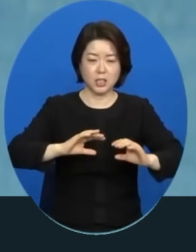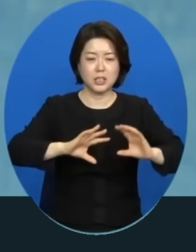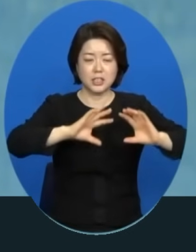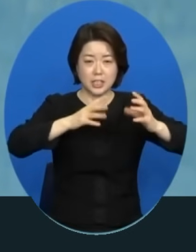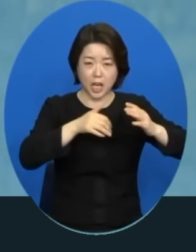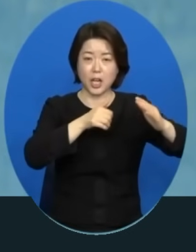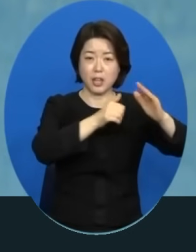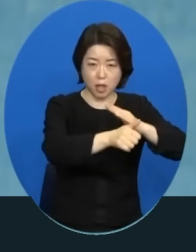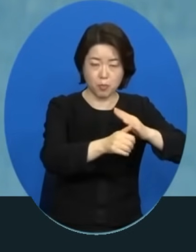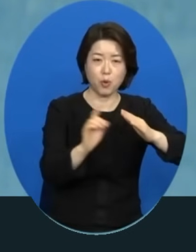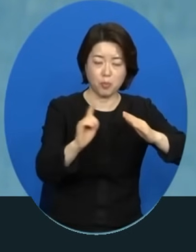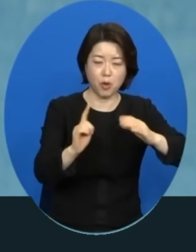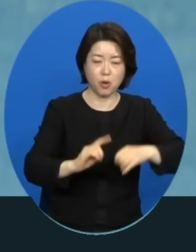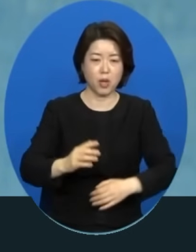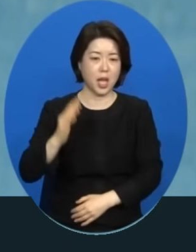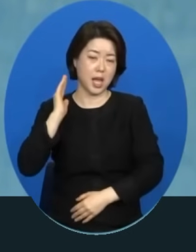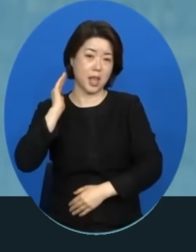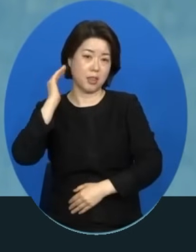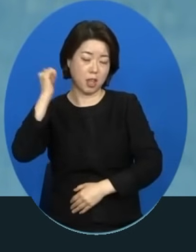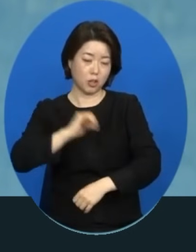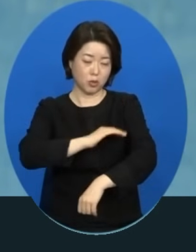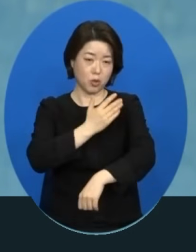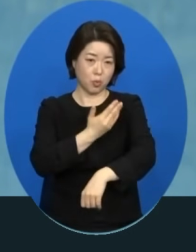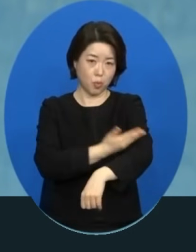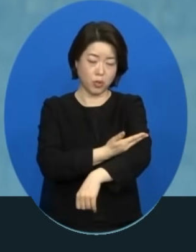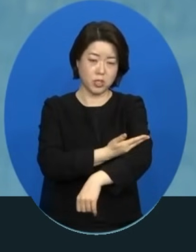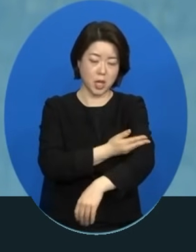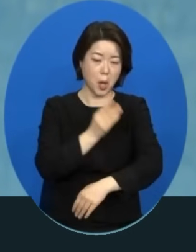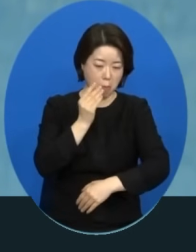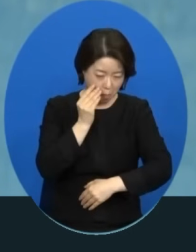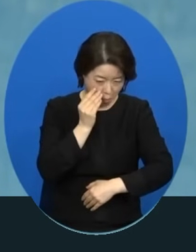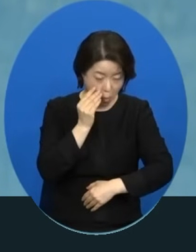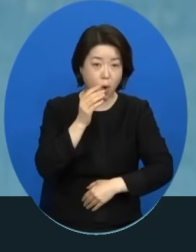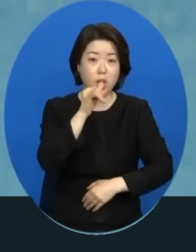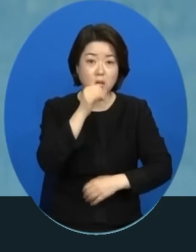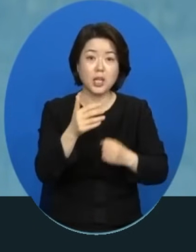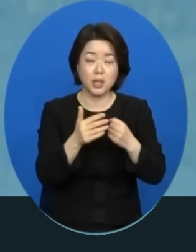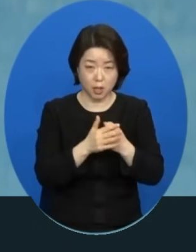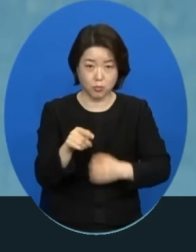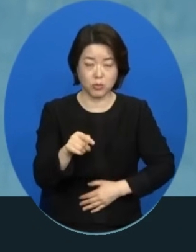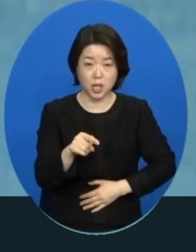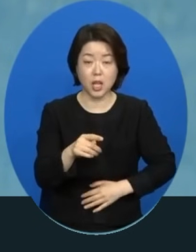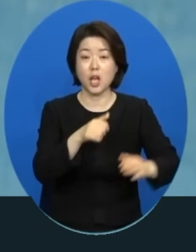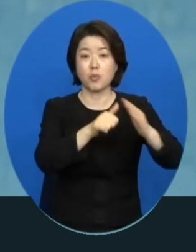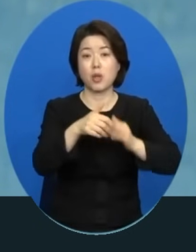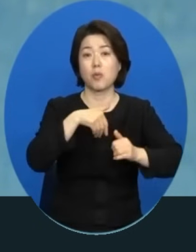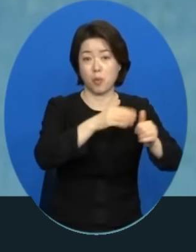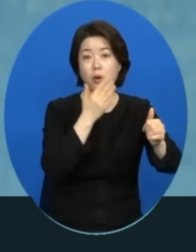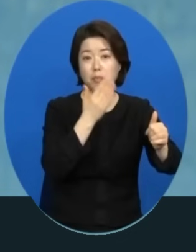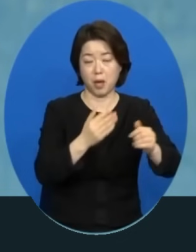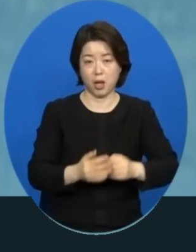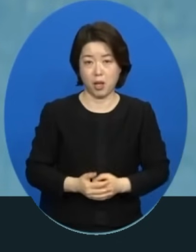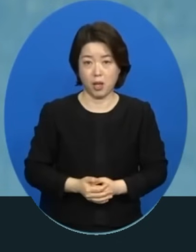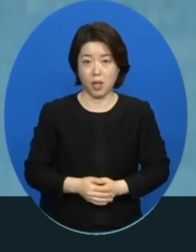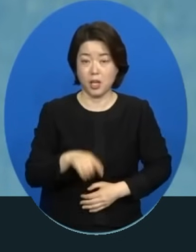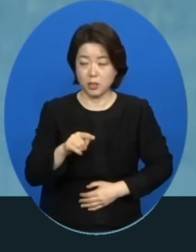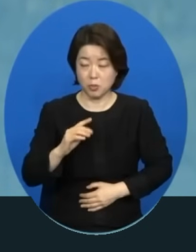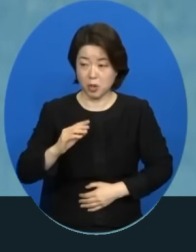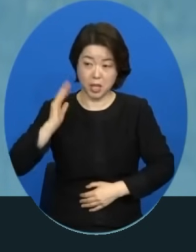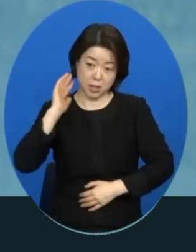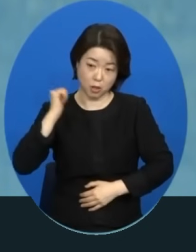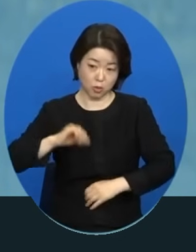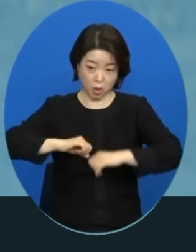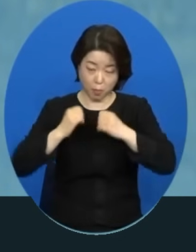대통령의 권위에 복종하기 때문에 그렇습니다. 대통령의 권위에 복종하지 않는 한 더 이상 대사의 권위는 없는 것이죠.